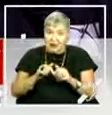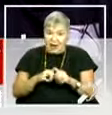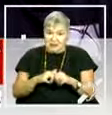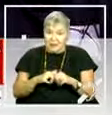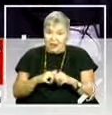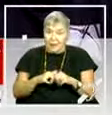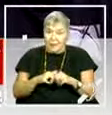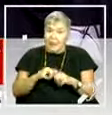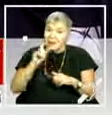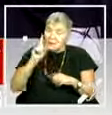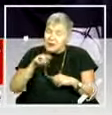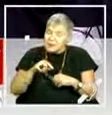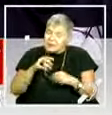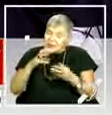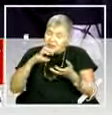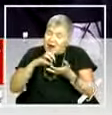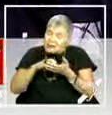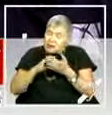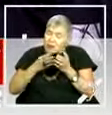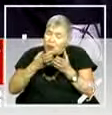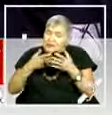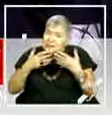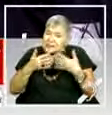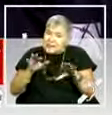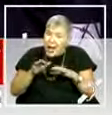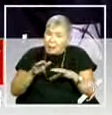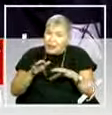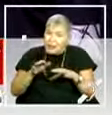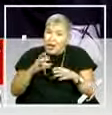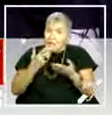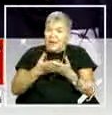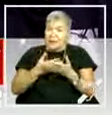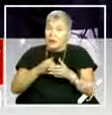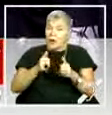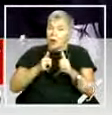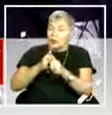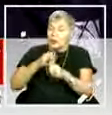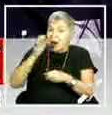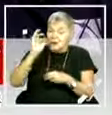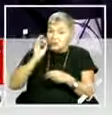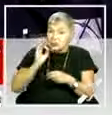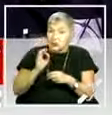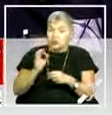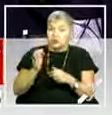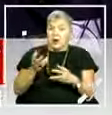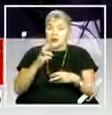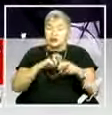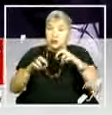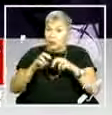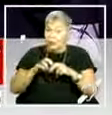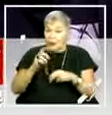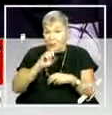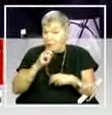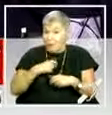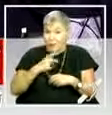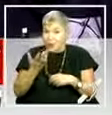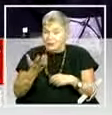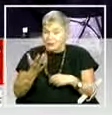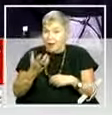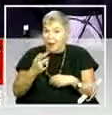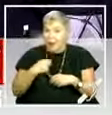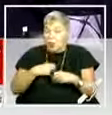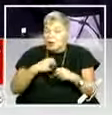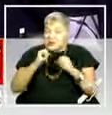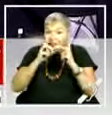o portiță de ieșire, pentru că monitorizare 100% nu există. Incidente pot apărea oricând.